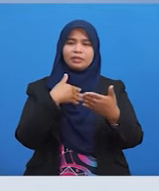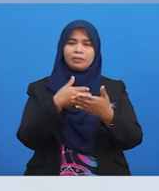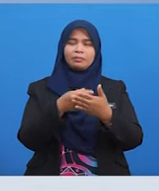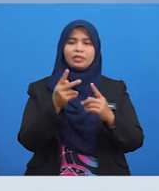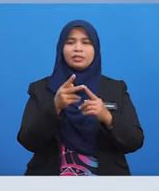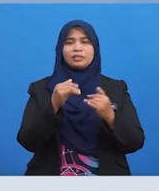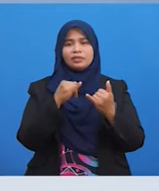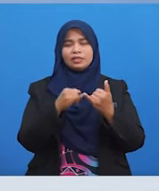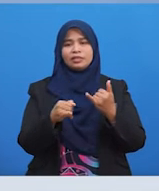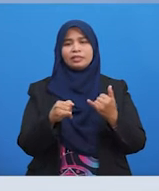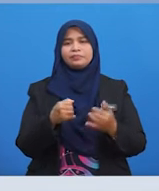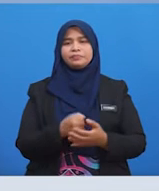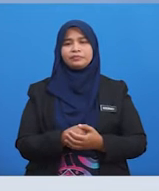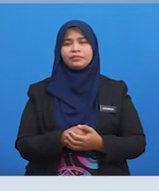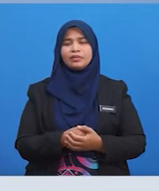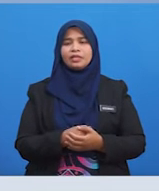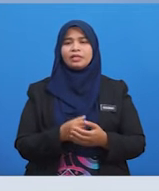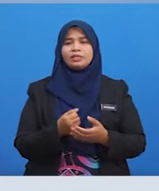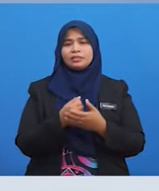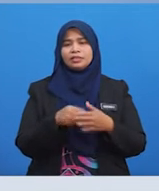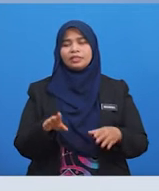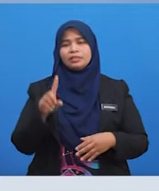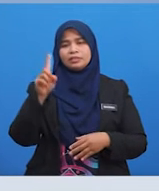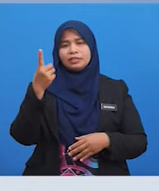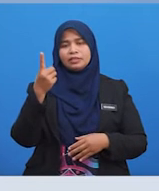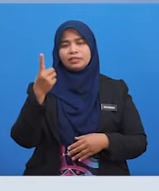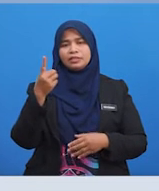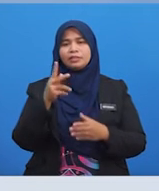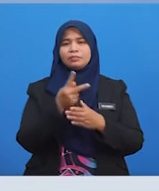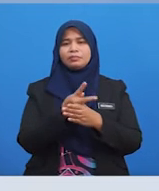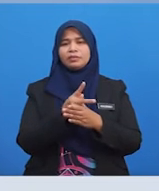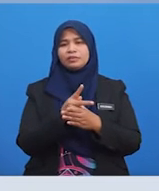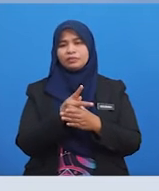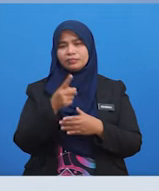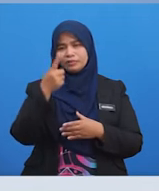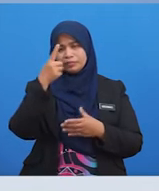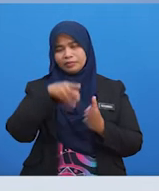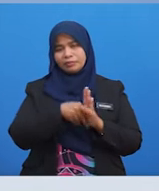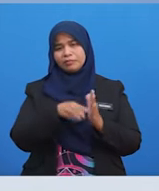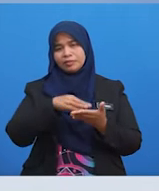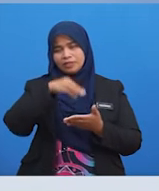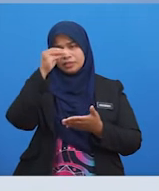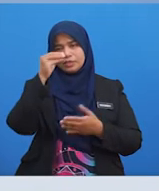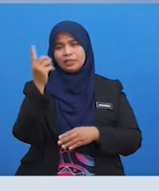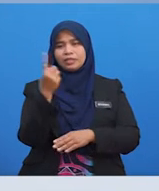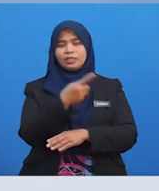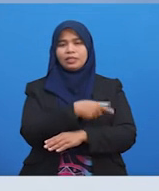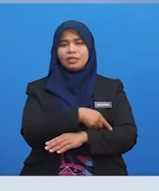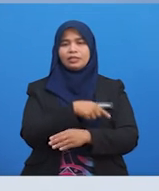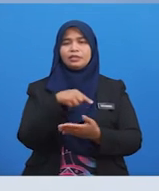ke penghujungnya. Sekian saja perkongsian pembelajaran